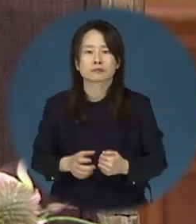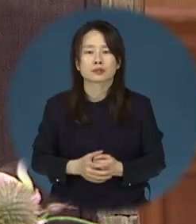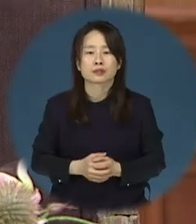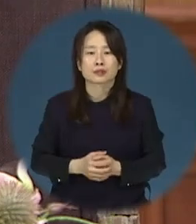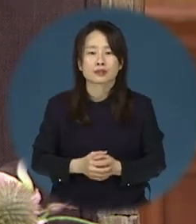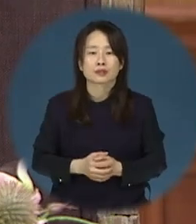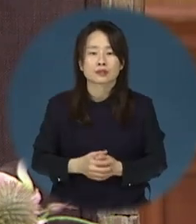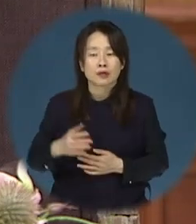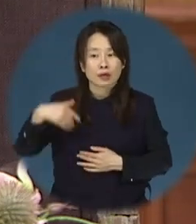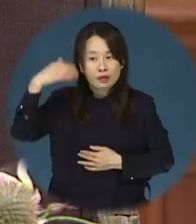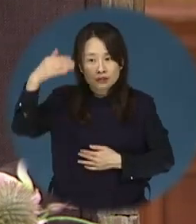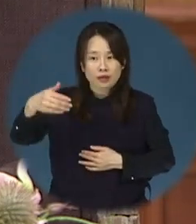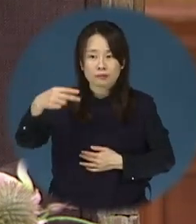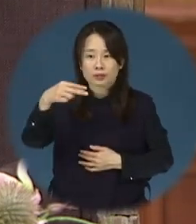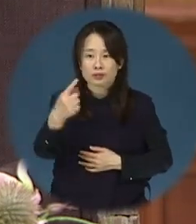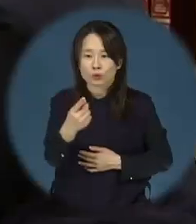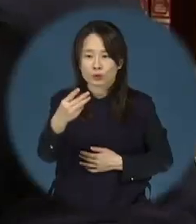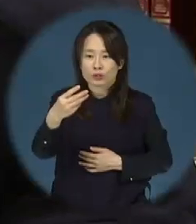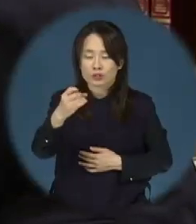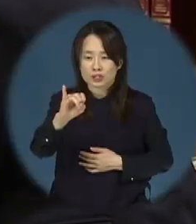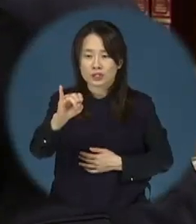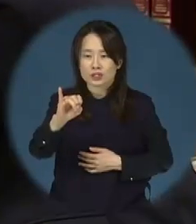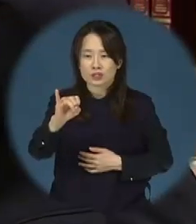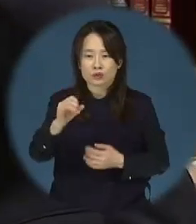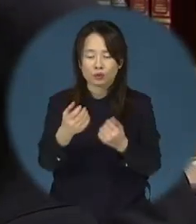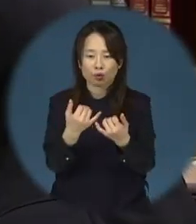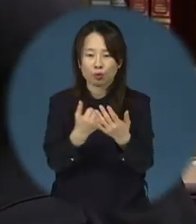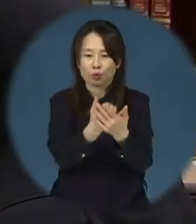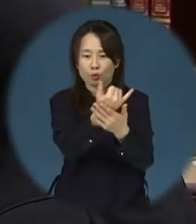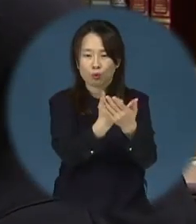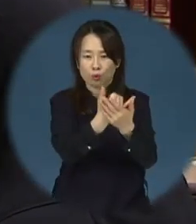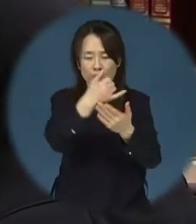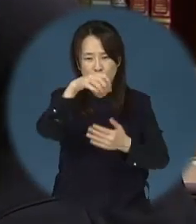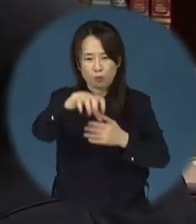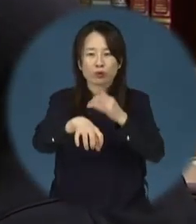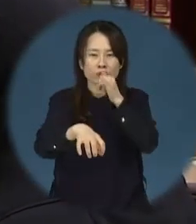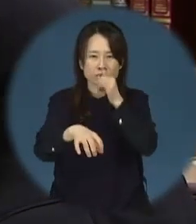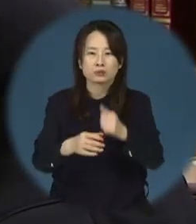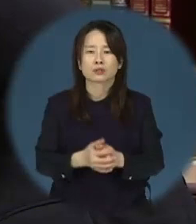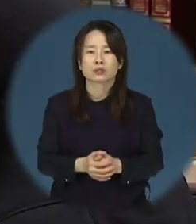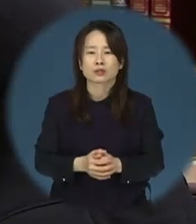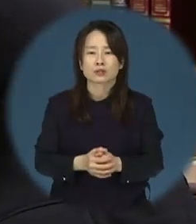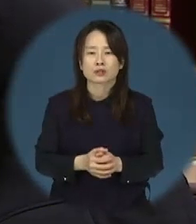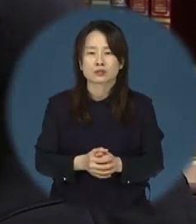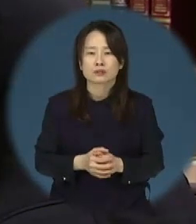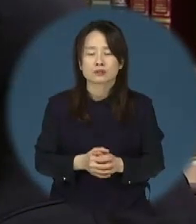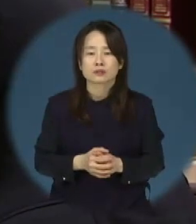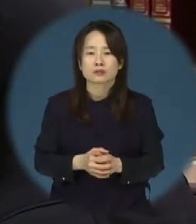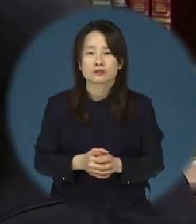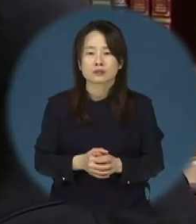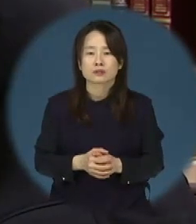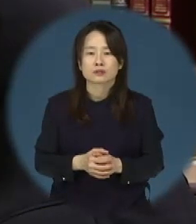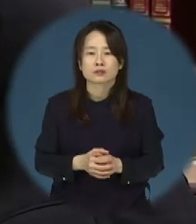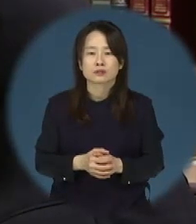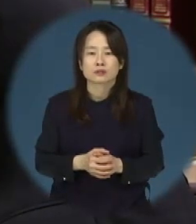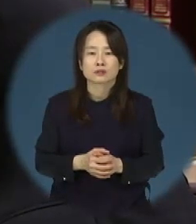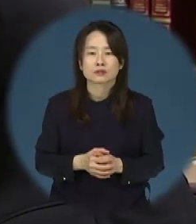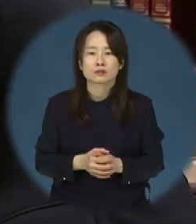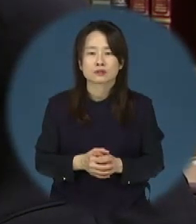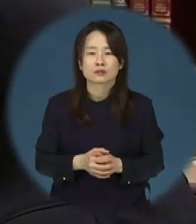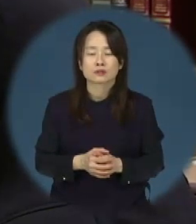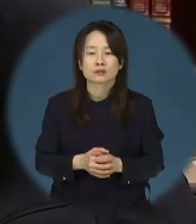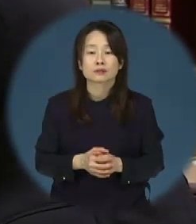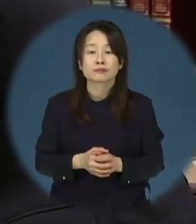도티 고아원이랑 뭐 이렇게 거기도 불황인 시설 갱생원이 지금 은평의 마을이 갱생원이었잖아요. 그래서 거기를 이제